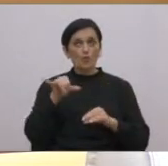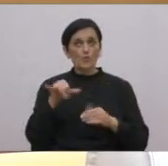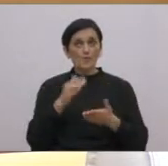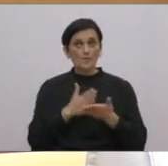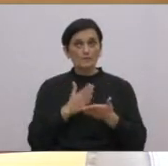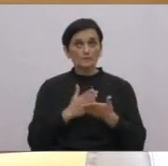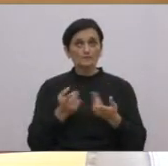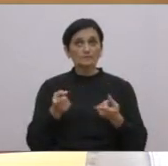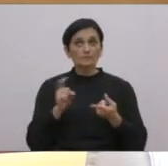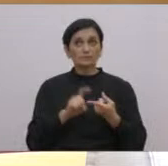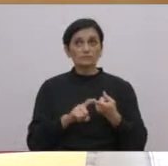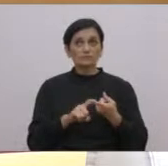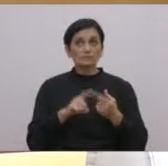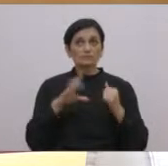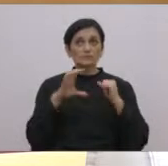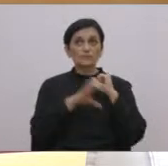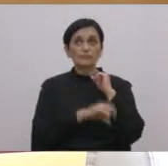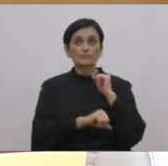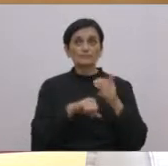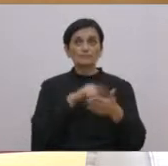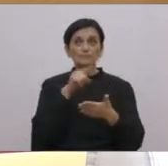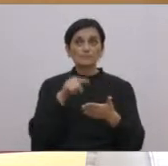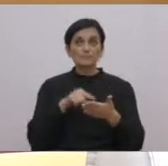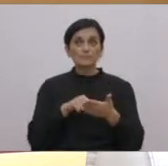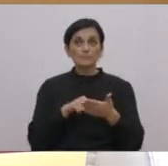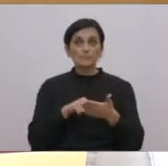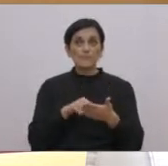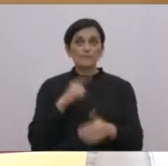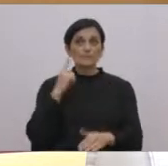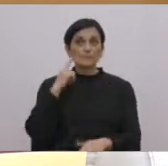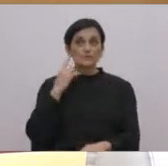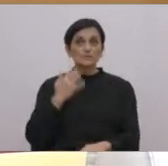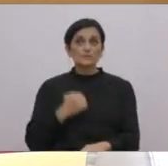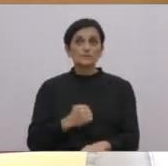ამასთან დაკავშირებით? და ბოლო შეკითხვა მექნება